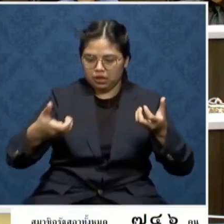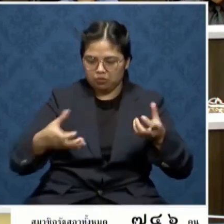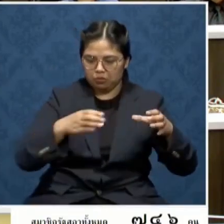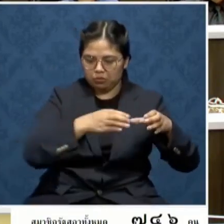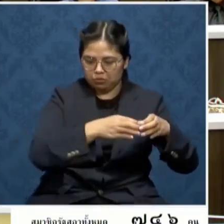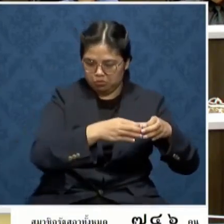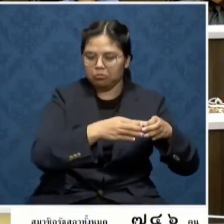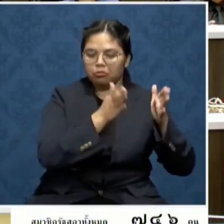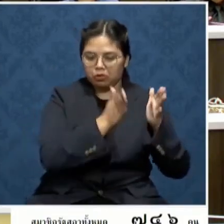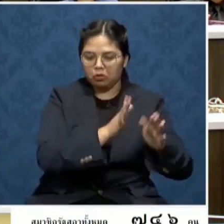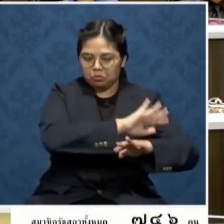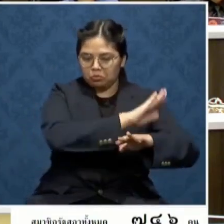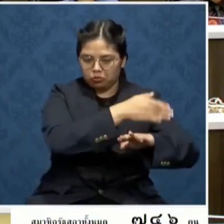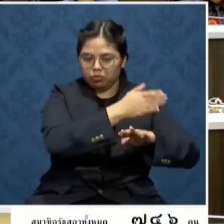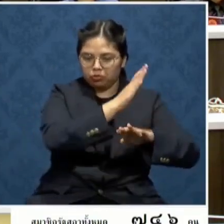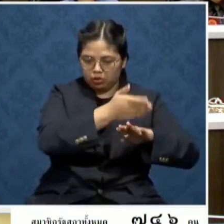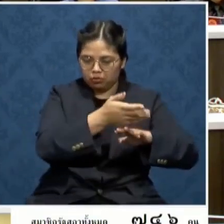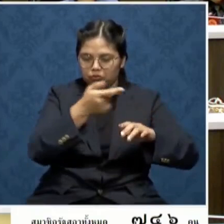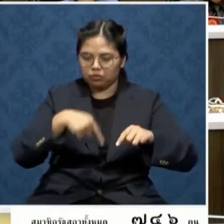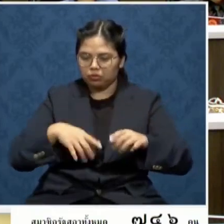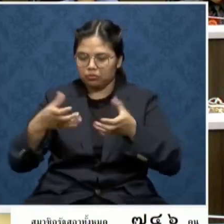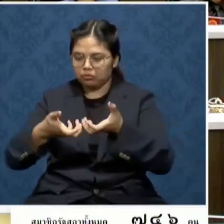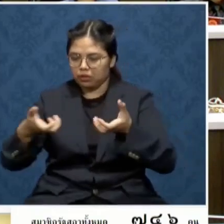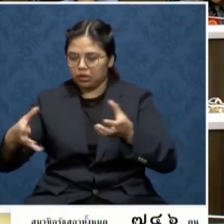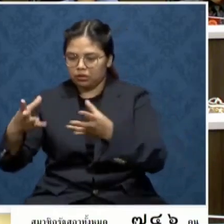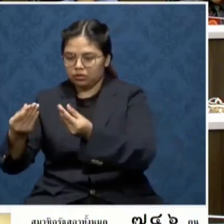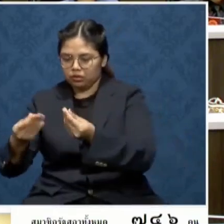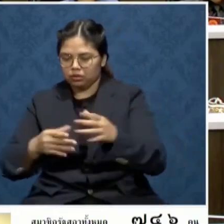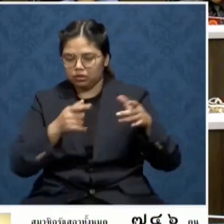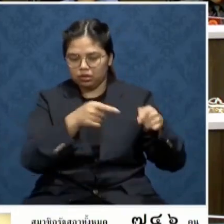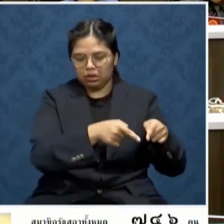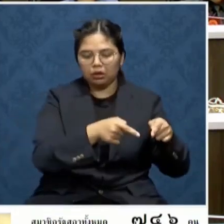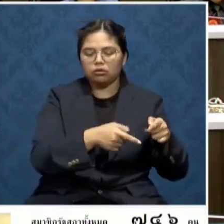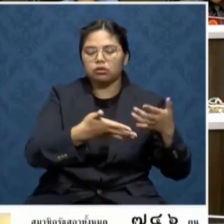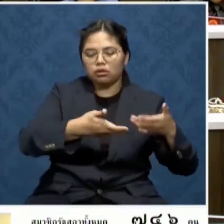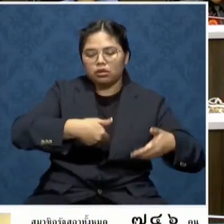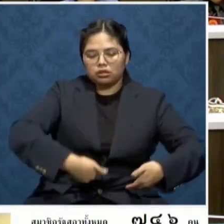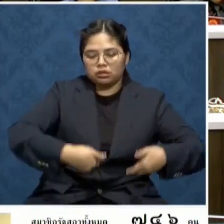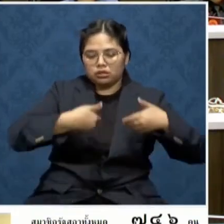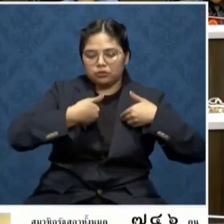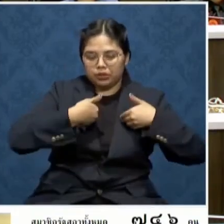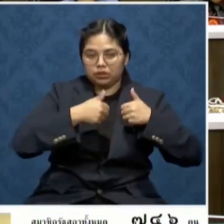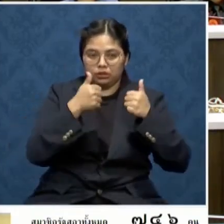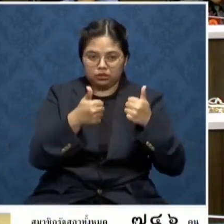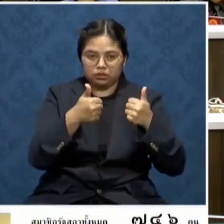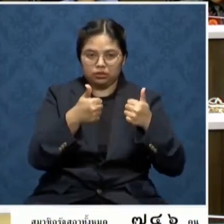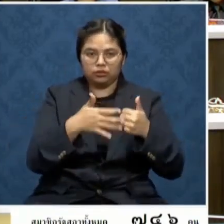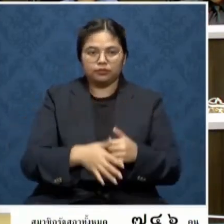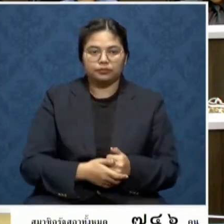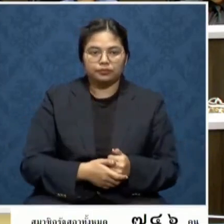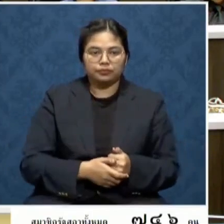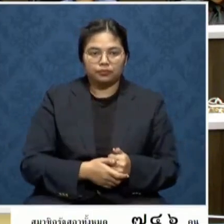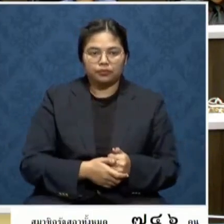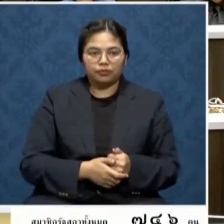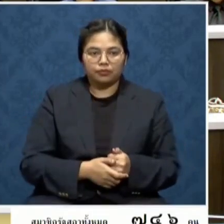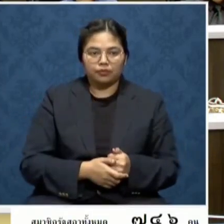ไว้ในนโยบายเรื่องการสร้างคุณภาพชีวิตที่ดีโดยจัดให้กลุ่ม